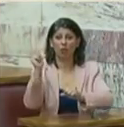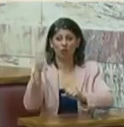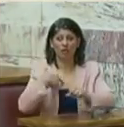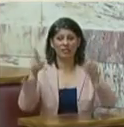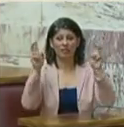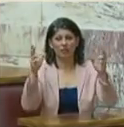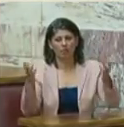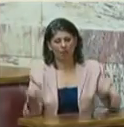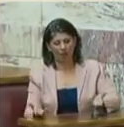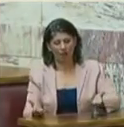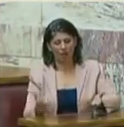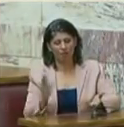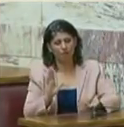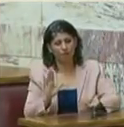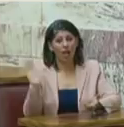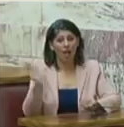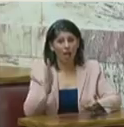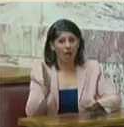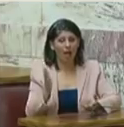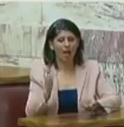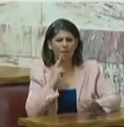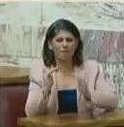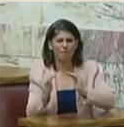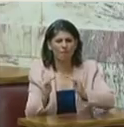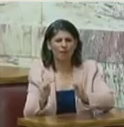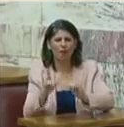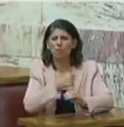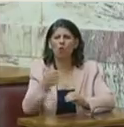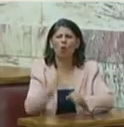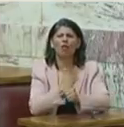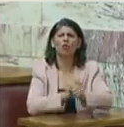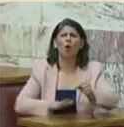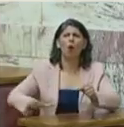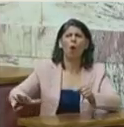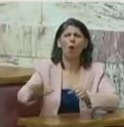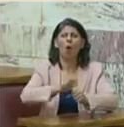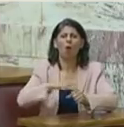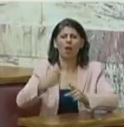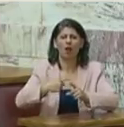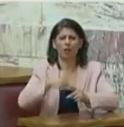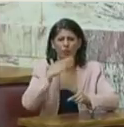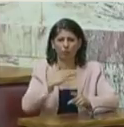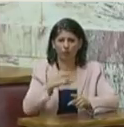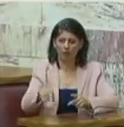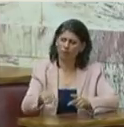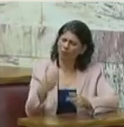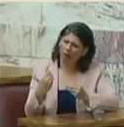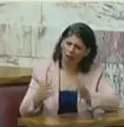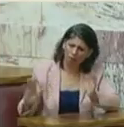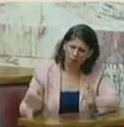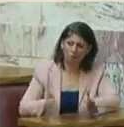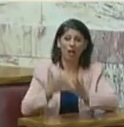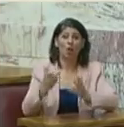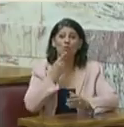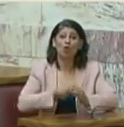Αλλά αν μένατε στην καταστροφολογία θα ήταν καλά. Το χειρότερο πρόβλημα για τη χώρα είναι ότι πέρα